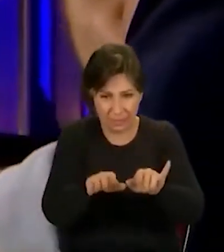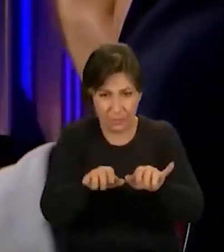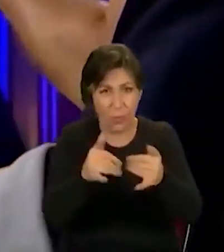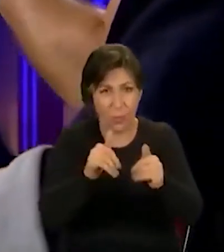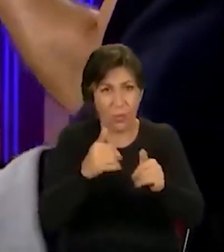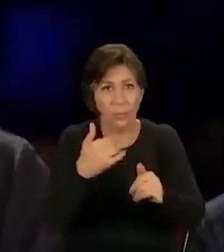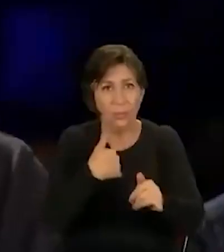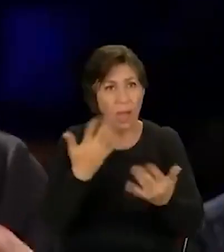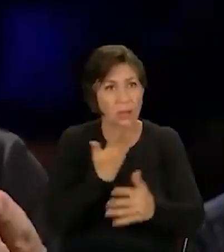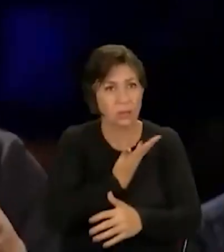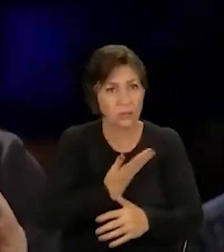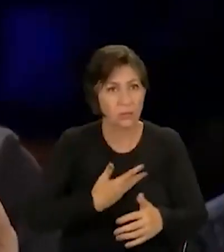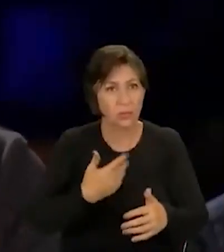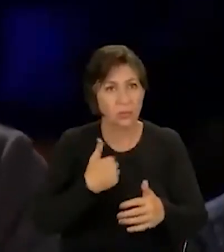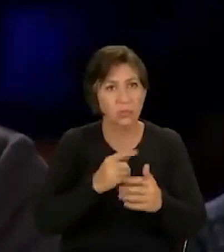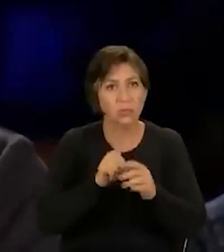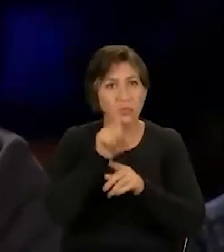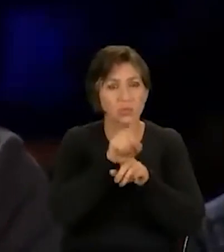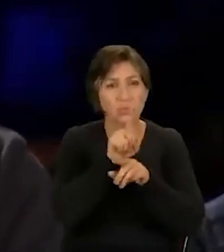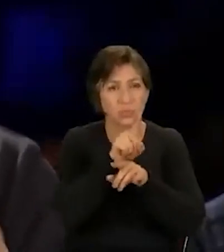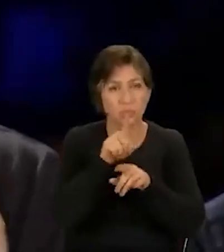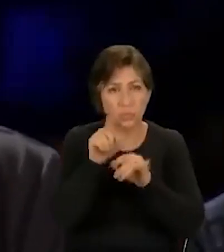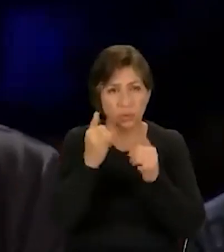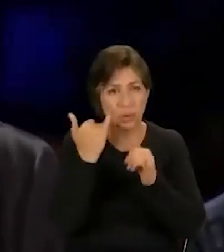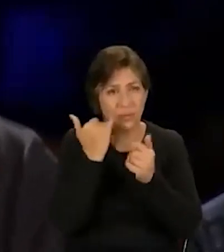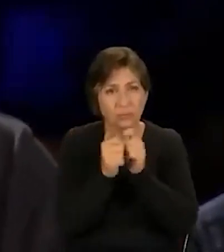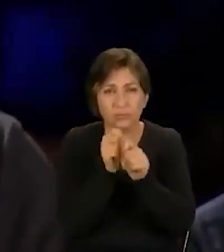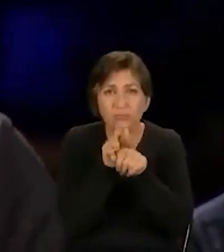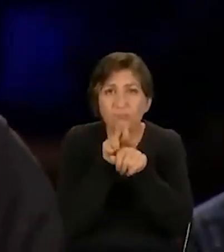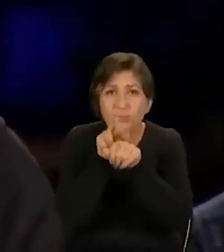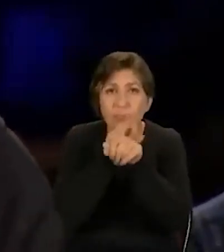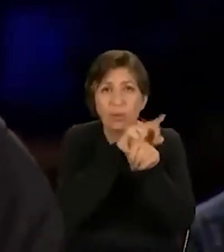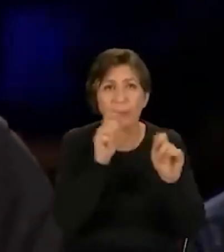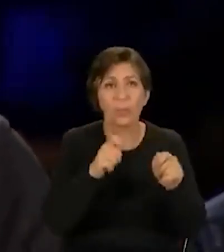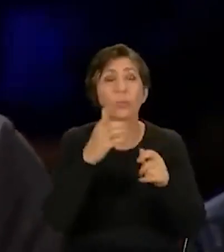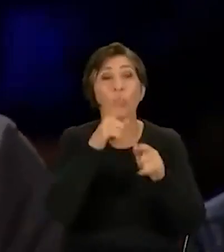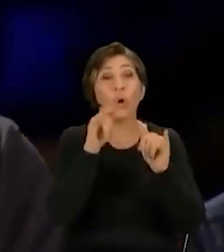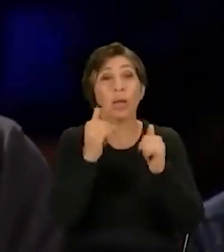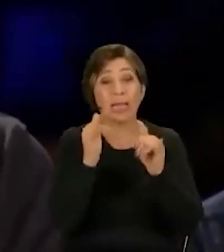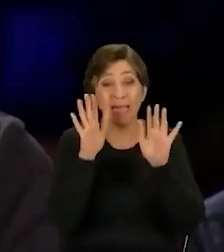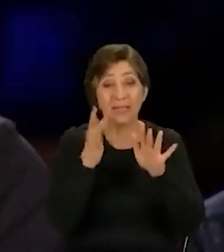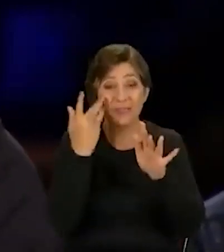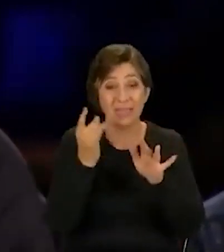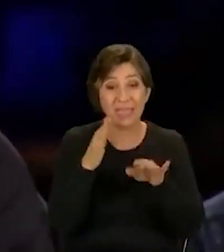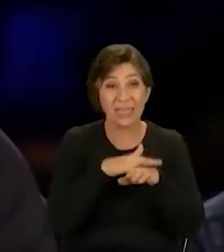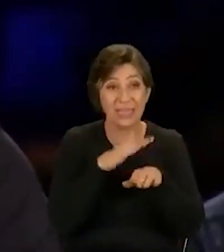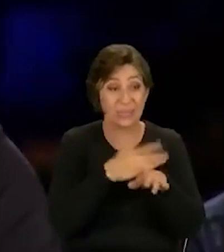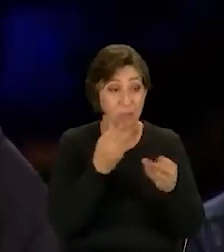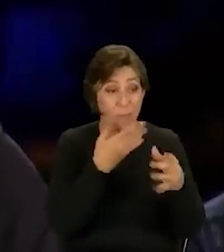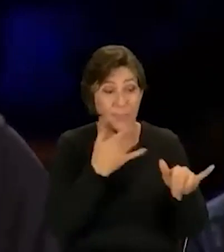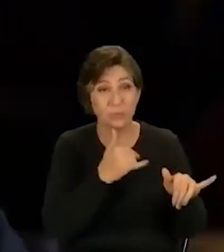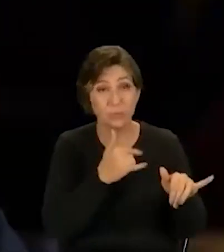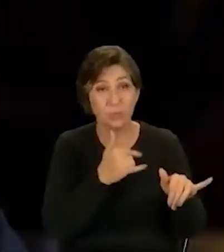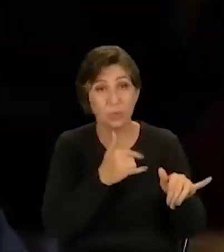bilgisayar oyunu oynarken ben de hala çok seviyorum. Hala uçan uzay gemileri vuruyorum cep telefonumda. Bunu oynarken kaldığımız farkındalık düzeyi kedininkine çok